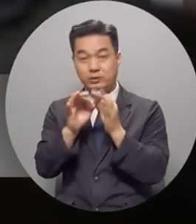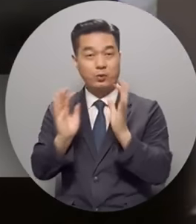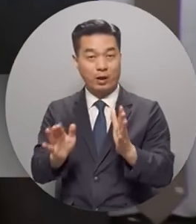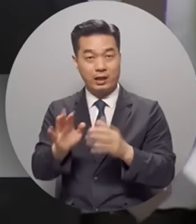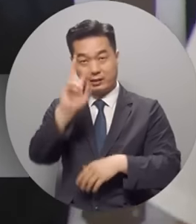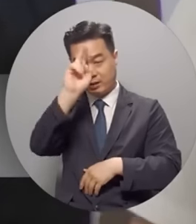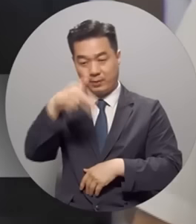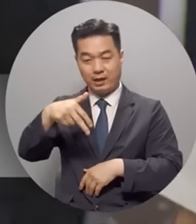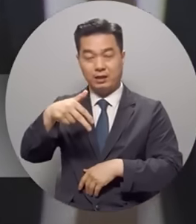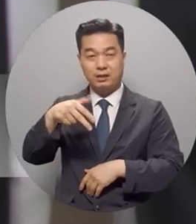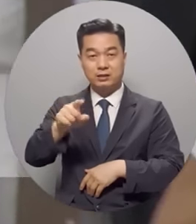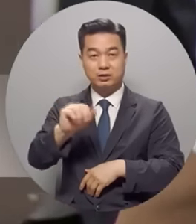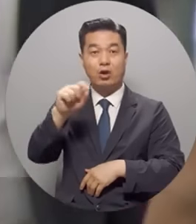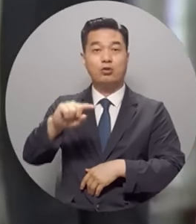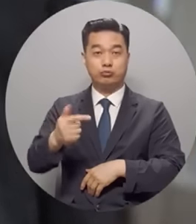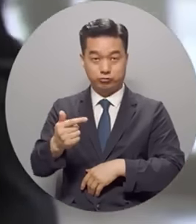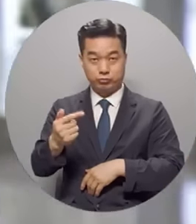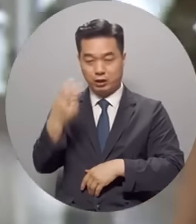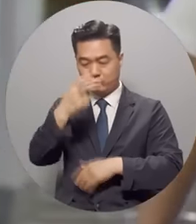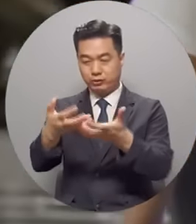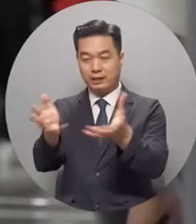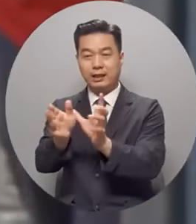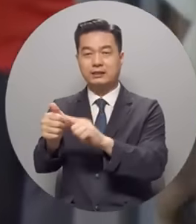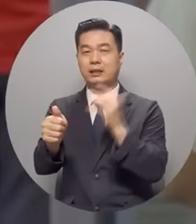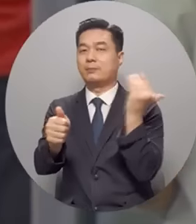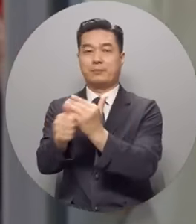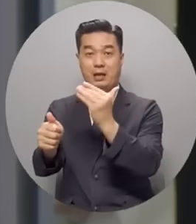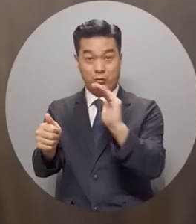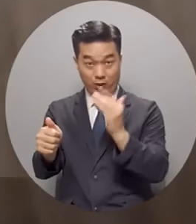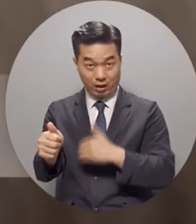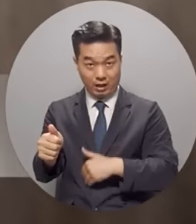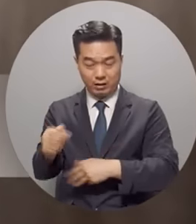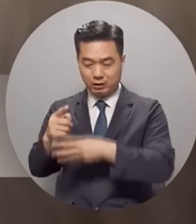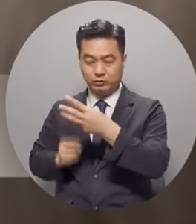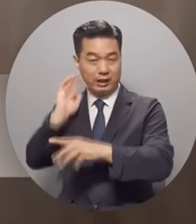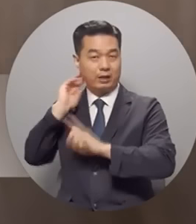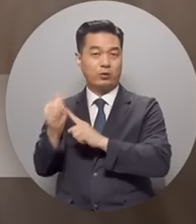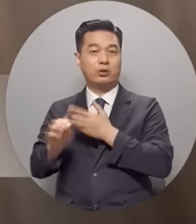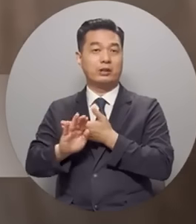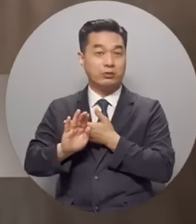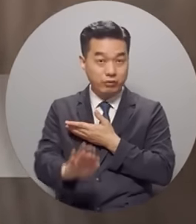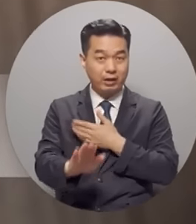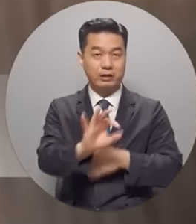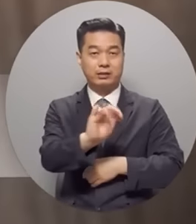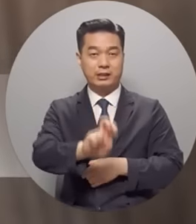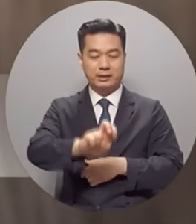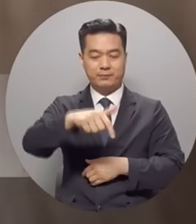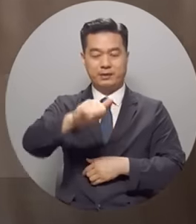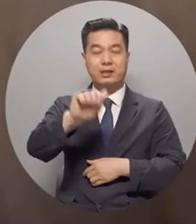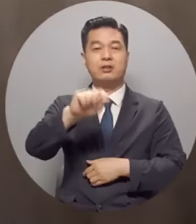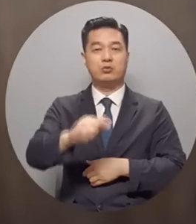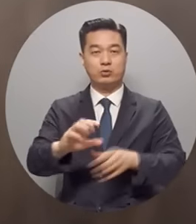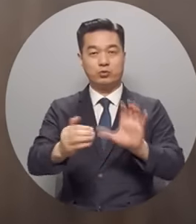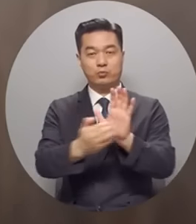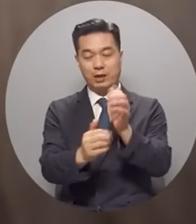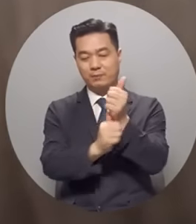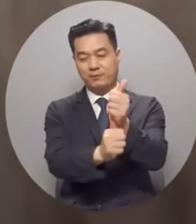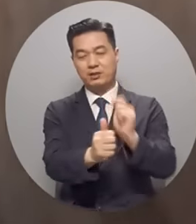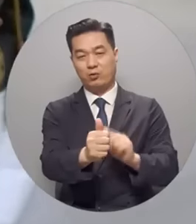박정훈 해병대 수사단장이 보직 해임됐습니다. 윤 대통령은 이 직후에는 임기훈 국방비서관에게도